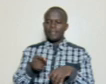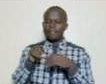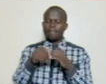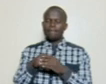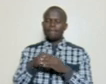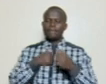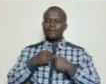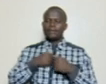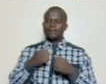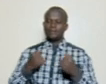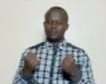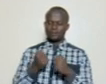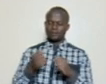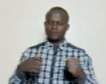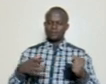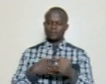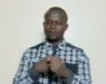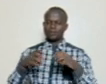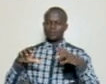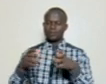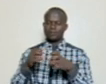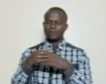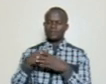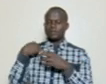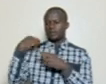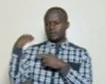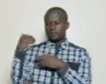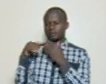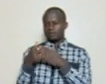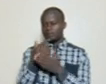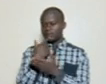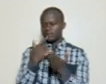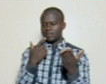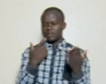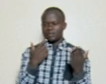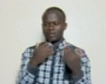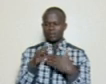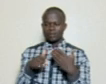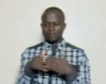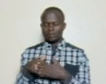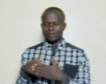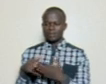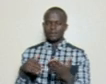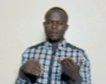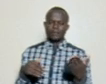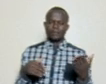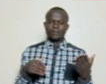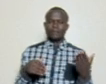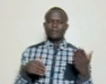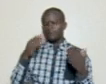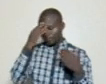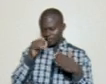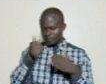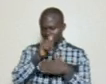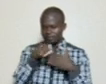cya Rwanda Energy Group nicyo gifite inshingano zo gukorana na ba rwiyemezamirimo kugira ngo ibyo bishoboke.